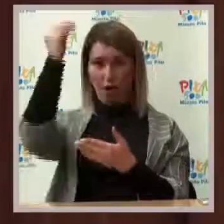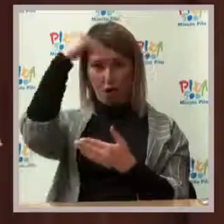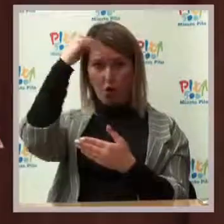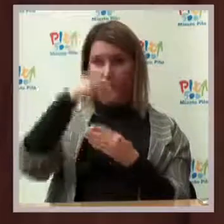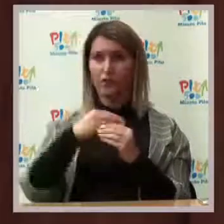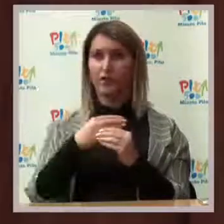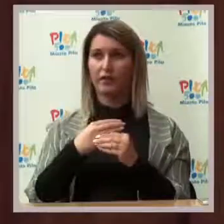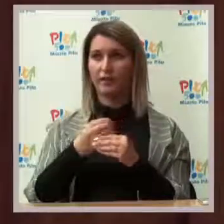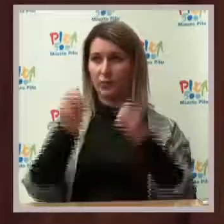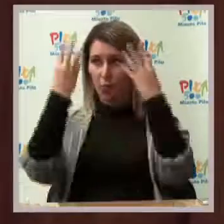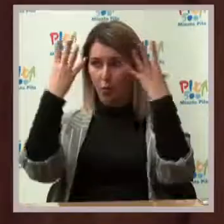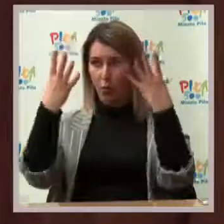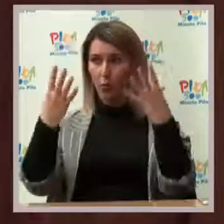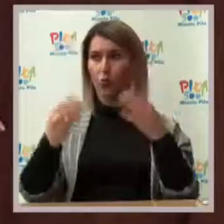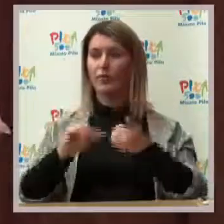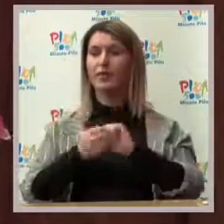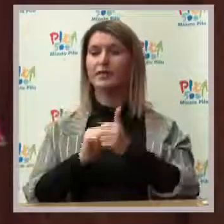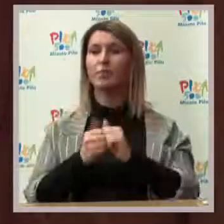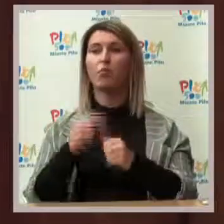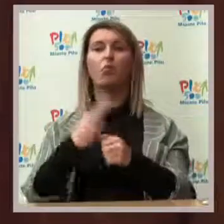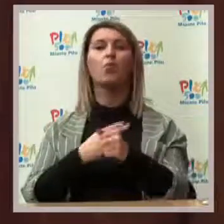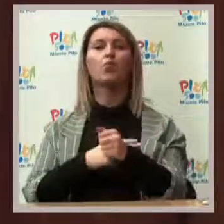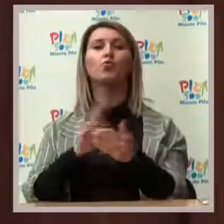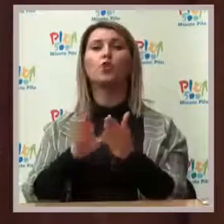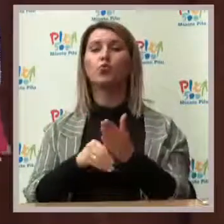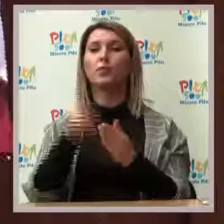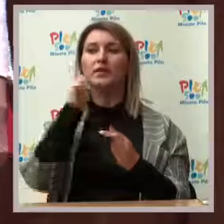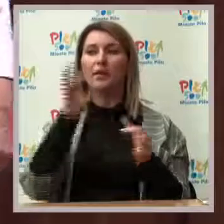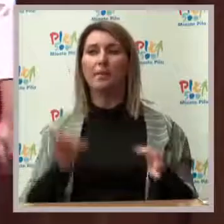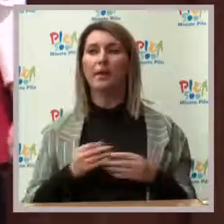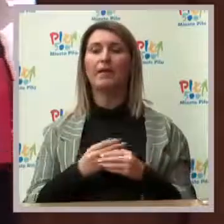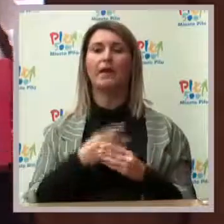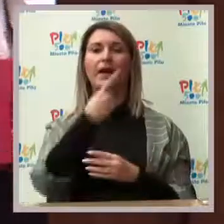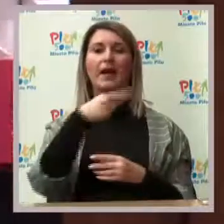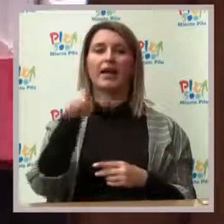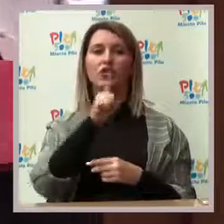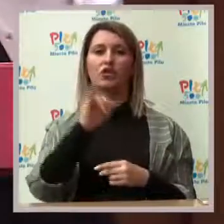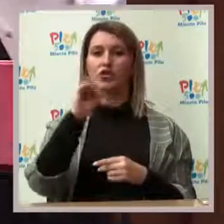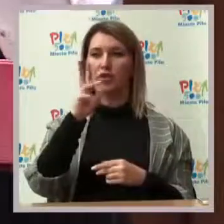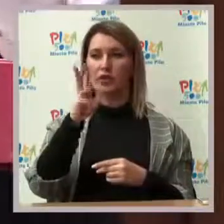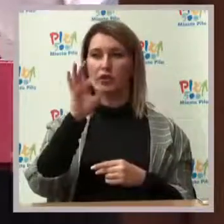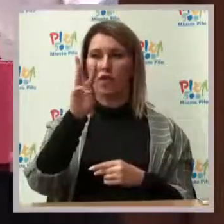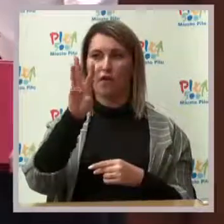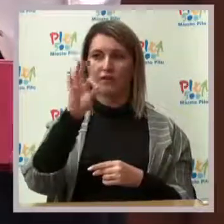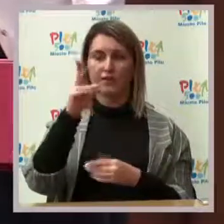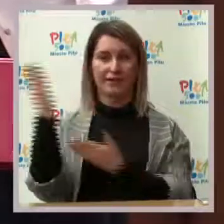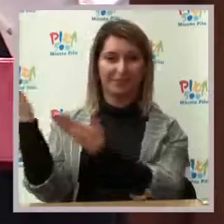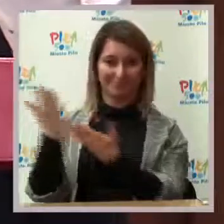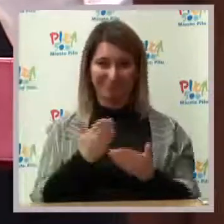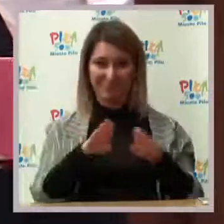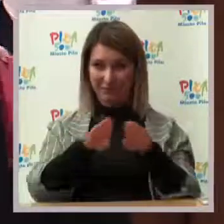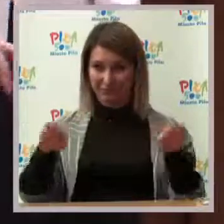Kultury i Sportu Urzędu Miasta, pana Sebastiana Dzikowskiego. Bardzo serdecznie prosimy,